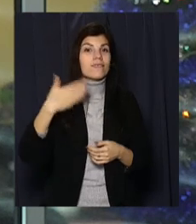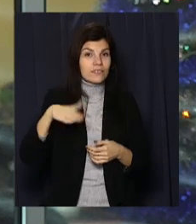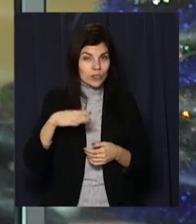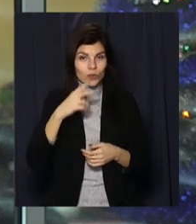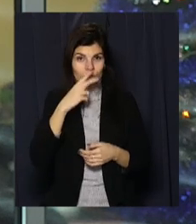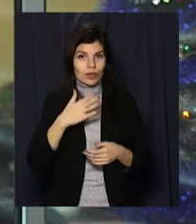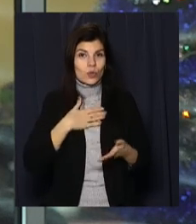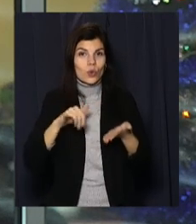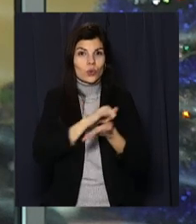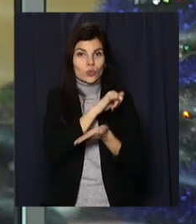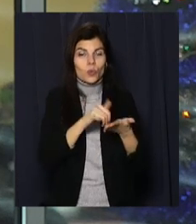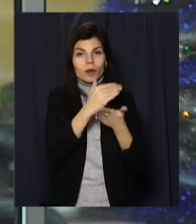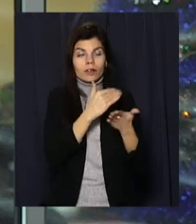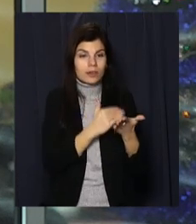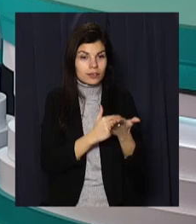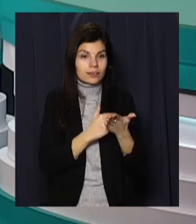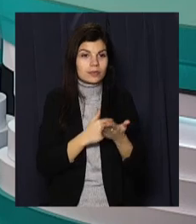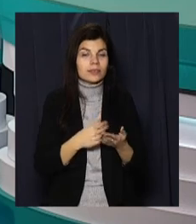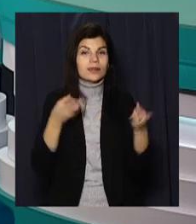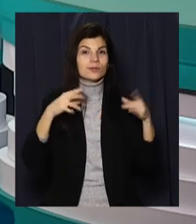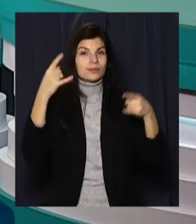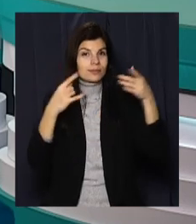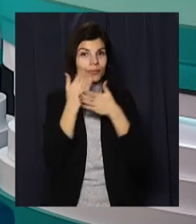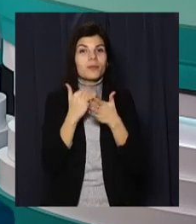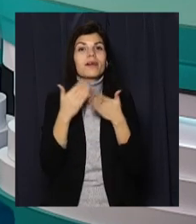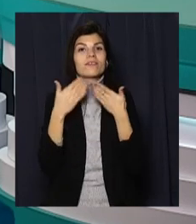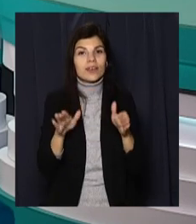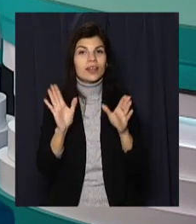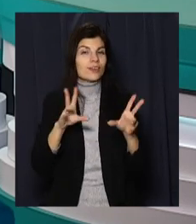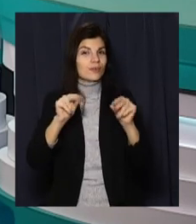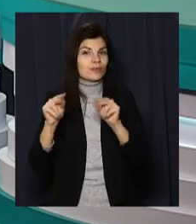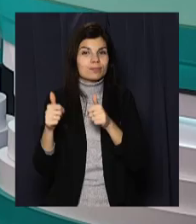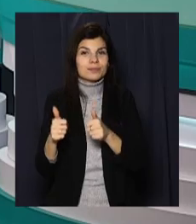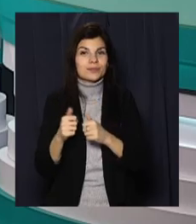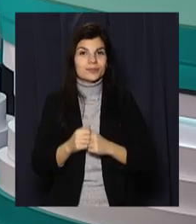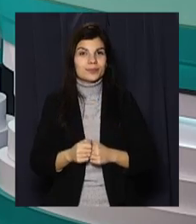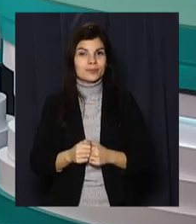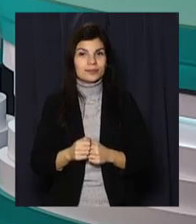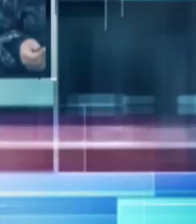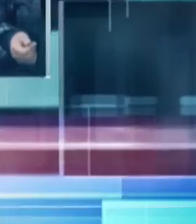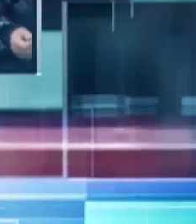сюжети переглядайте на нашому YouTube-каналі. Залишайтесь з відкритим та на все добре!